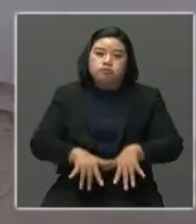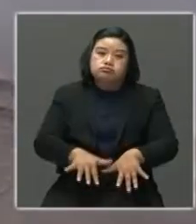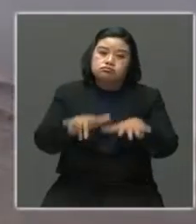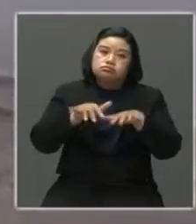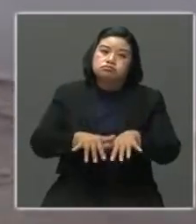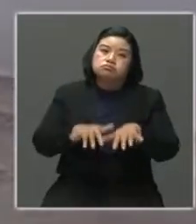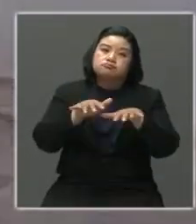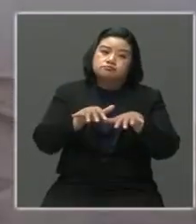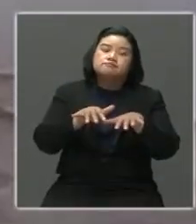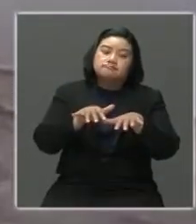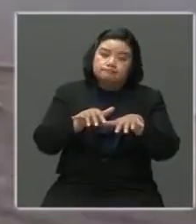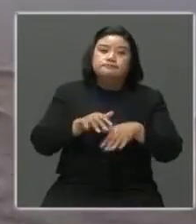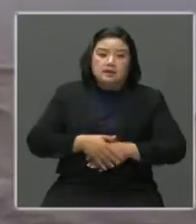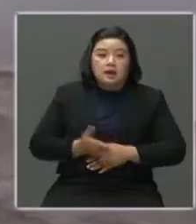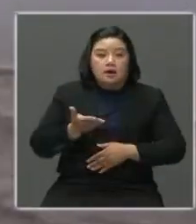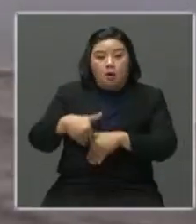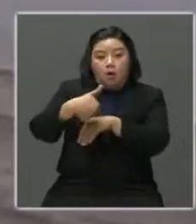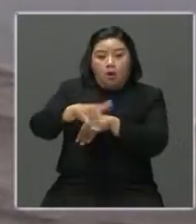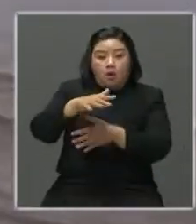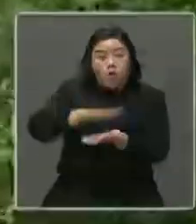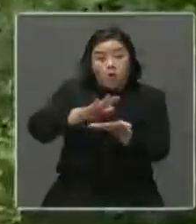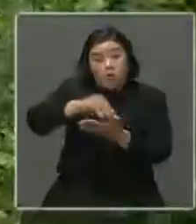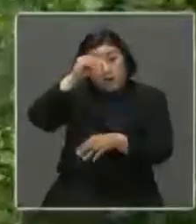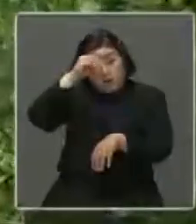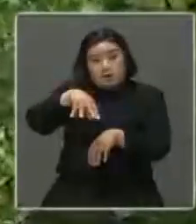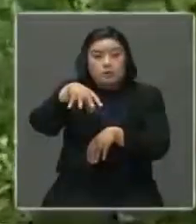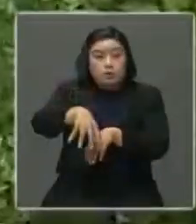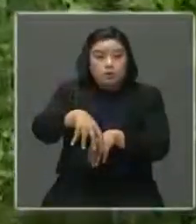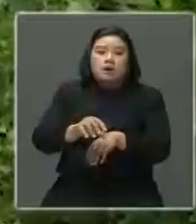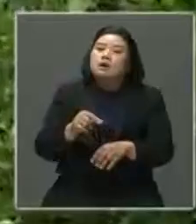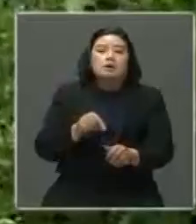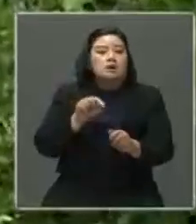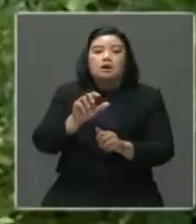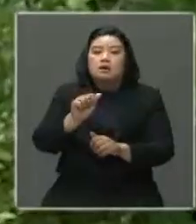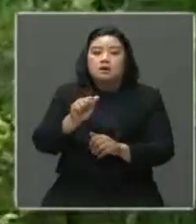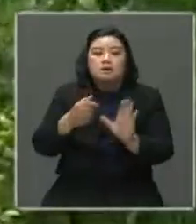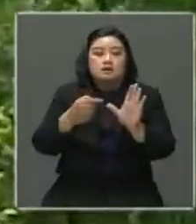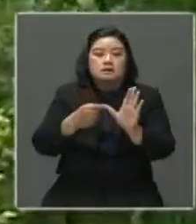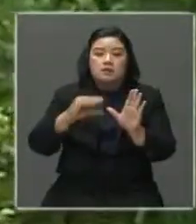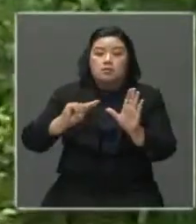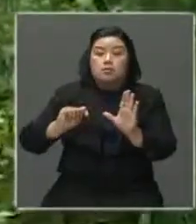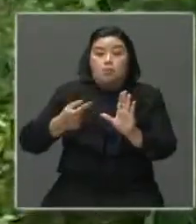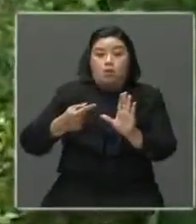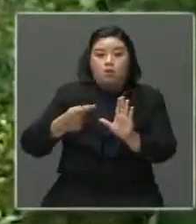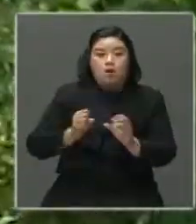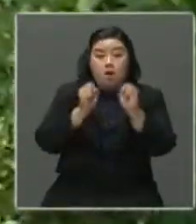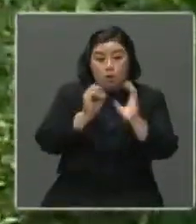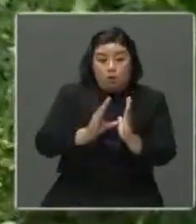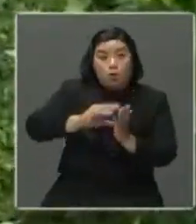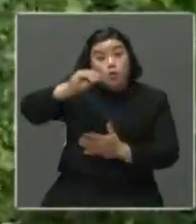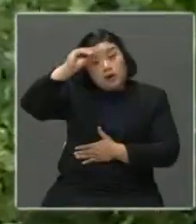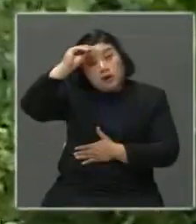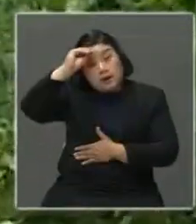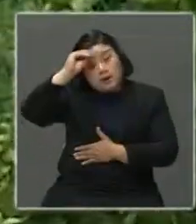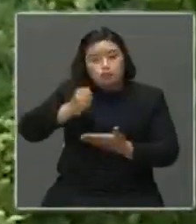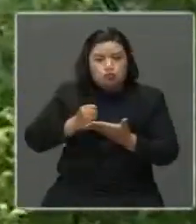จุดเลยนะคะทั้งที่หน้าโรงเรียนบ้านสำโรงเกียรติที่อำเภอขุนหาญครูและเด็กนักเรียนเขาก็ช่วยกันนำกระสอบทรายมาปิดกั้น